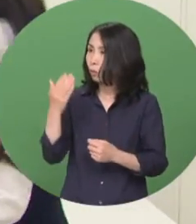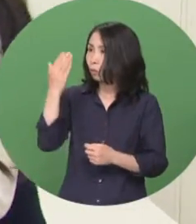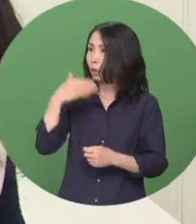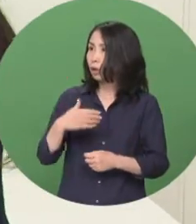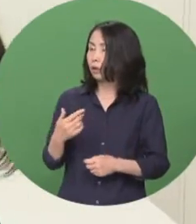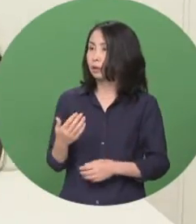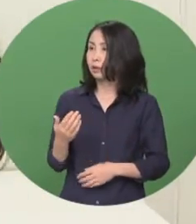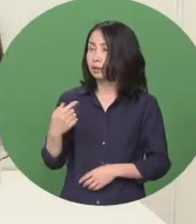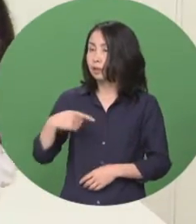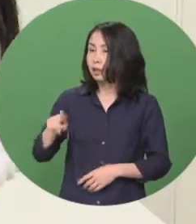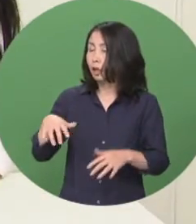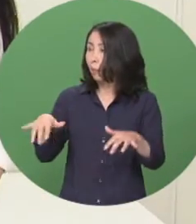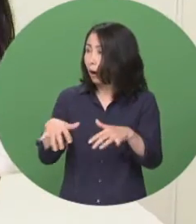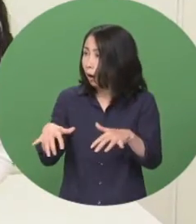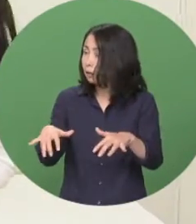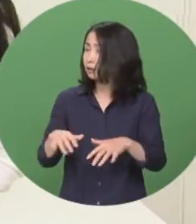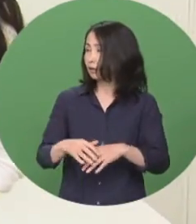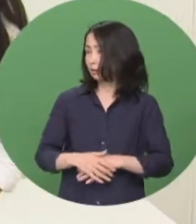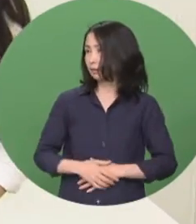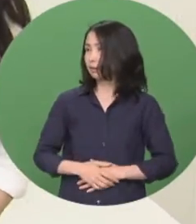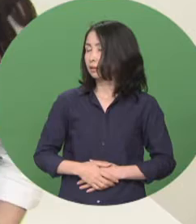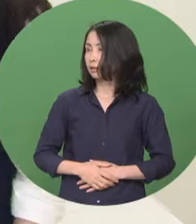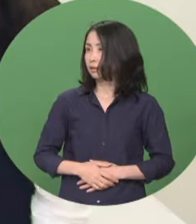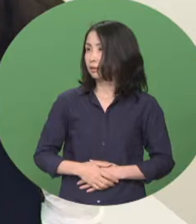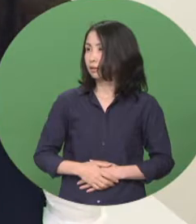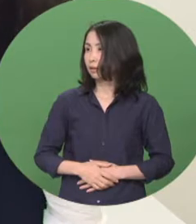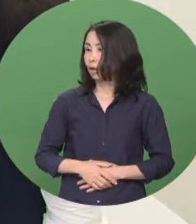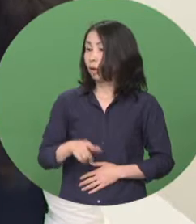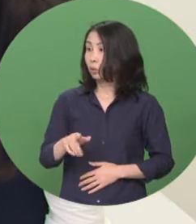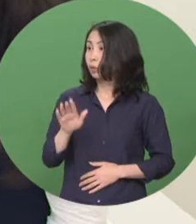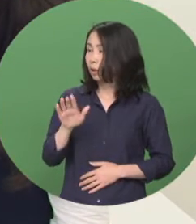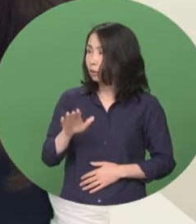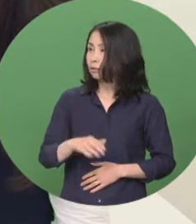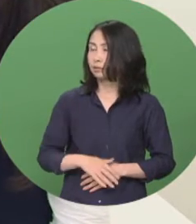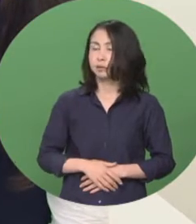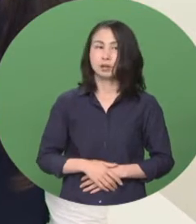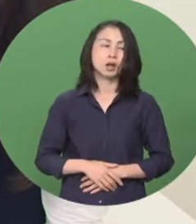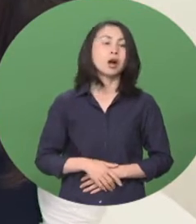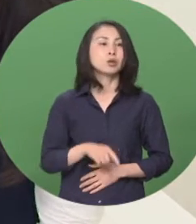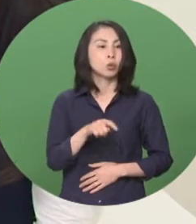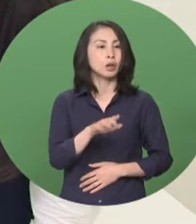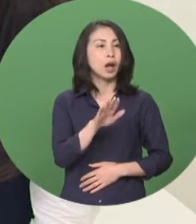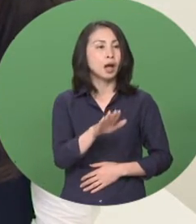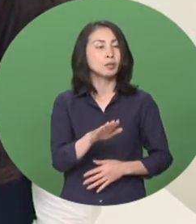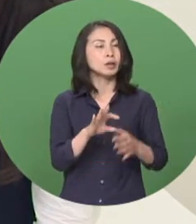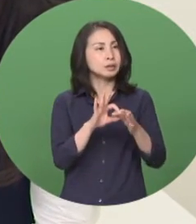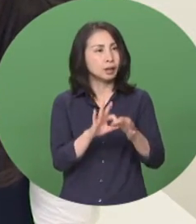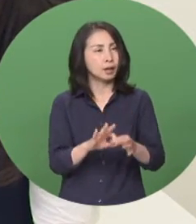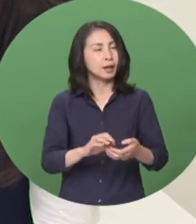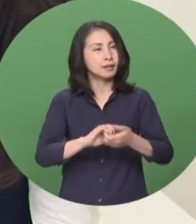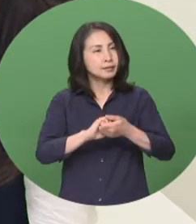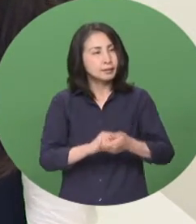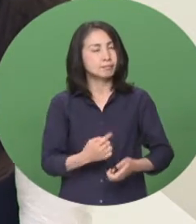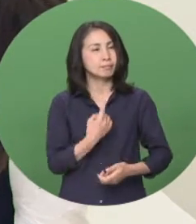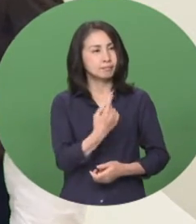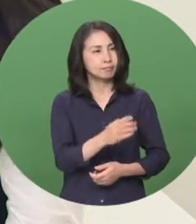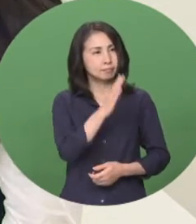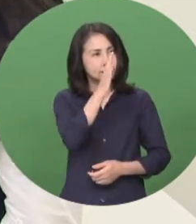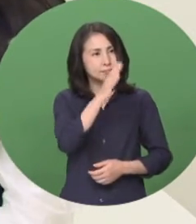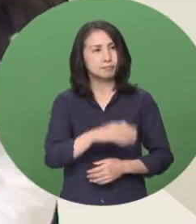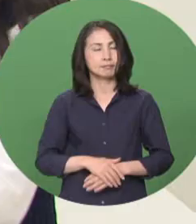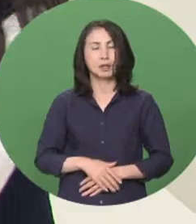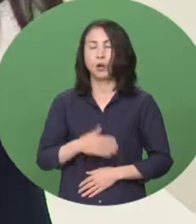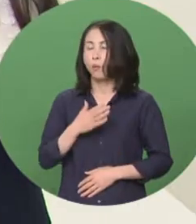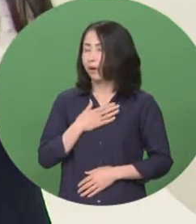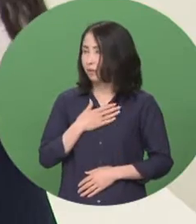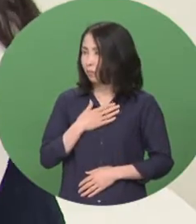ベルテラス行ってきたんですよ。聞き水調査してたんで。 はい、 あるんですか？ はい、そちらにありますので、ぜひ給水してください。 わかりました。